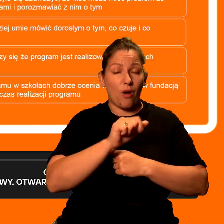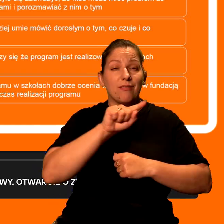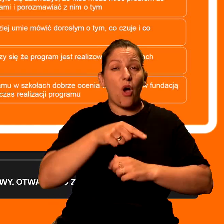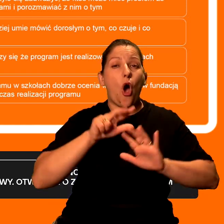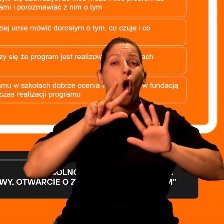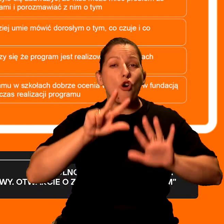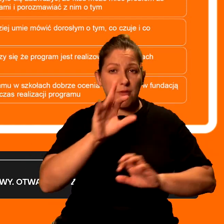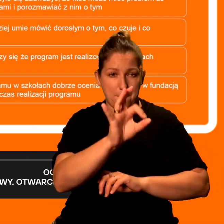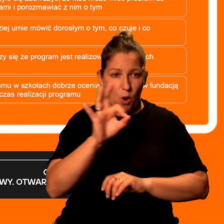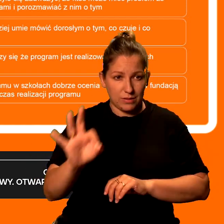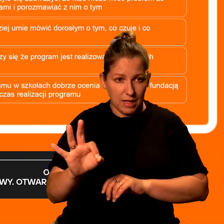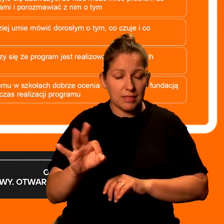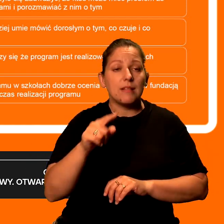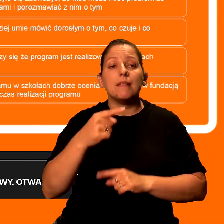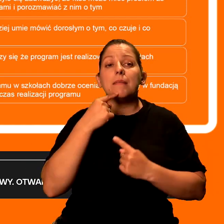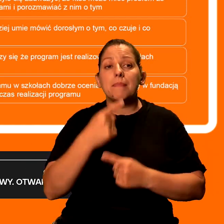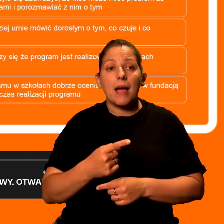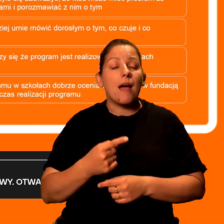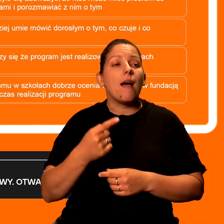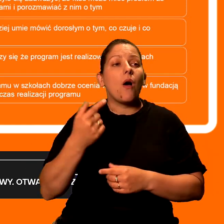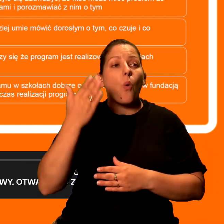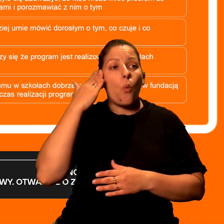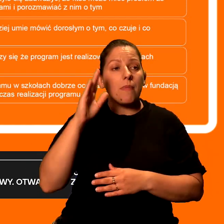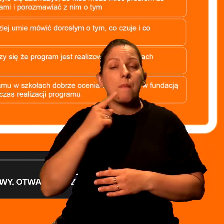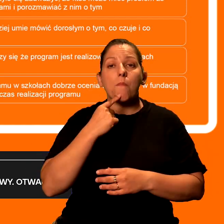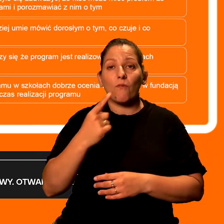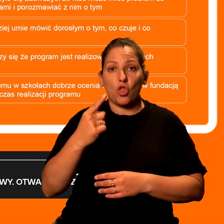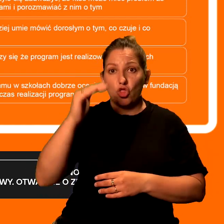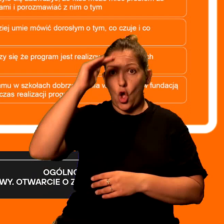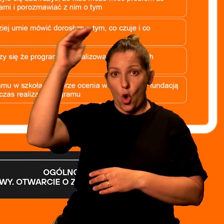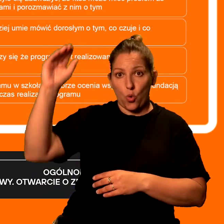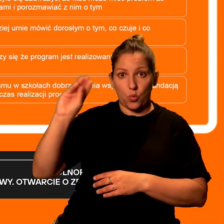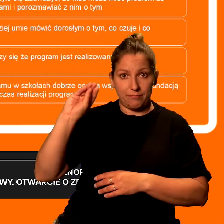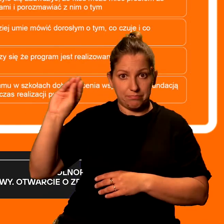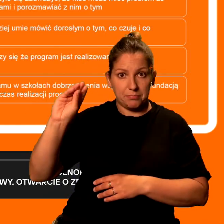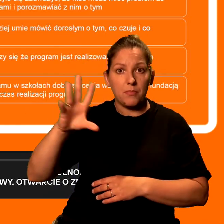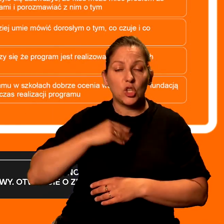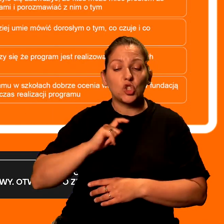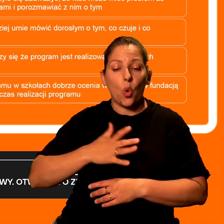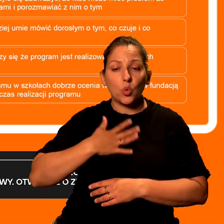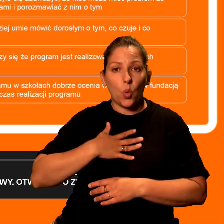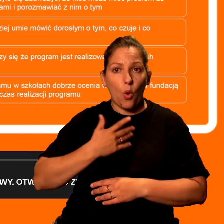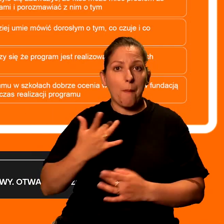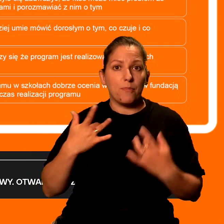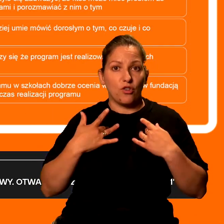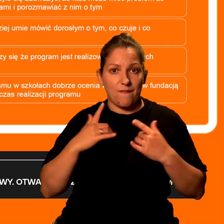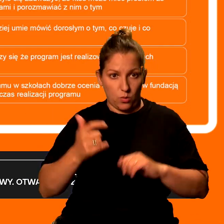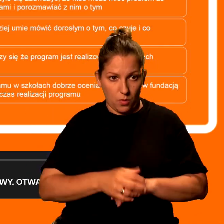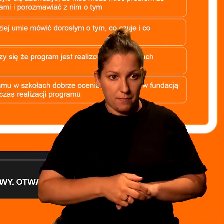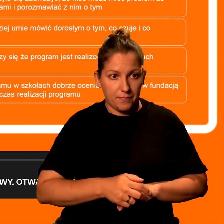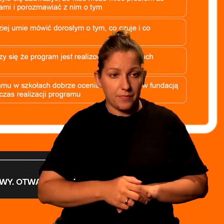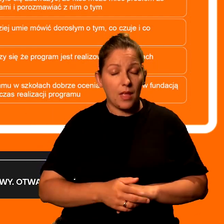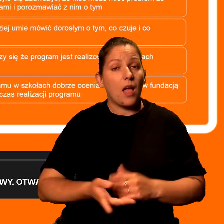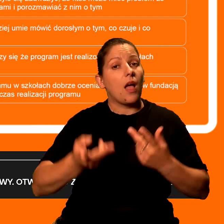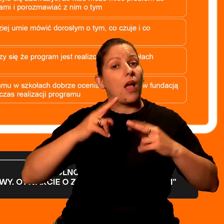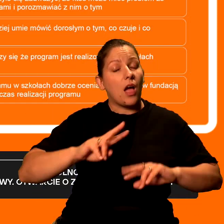60,8% uczniów powiedziało, że bardziej umieją mówić dorosłym o tym, co czują i co przeżywają. A z drugiej